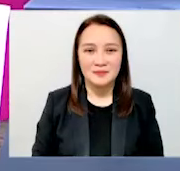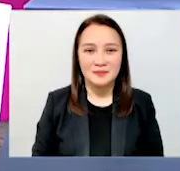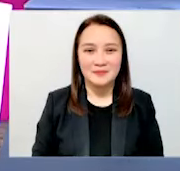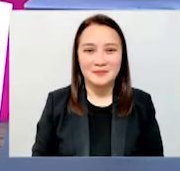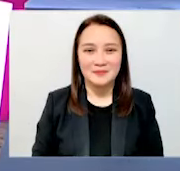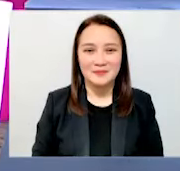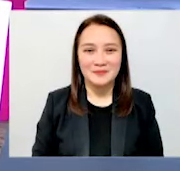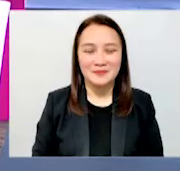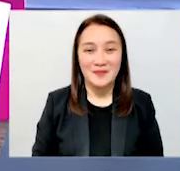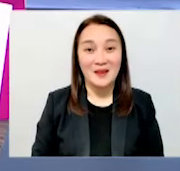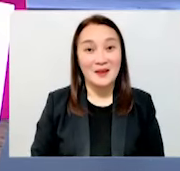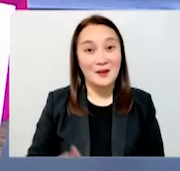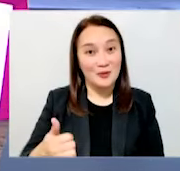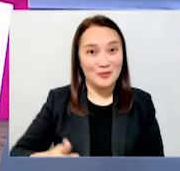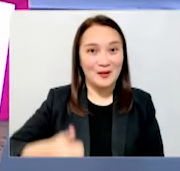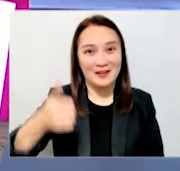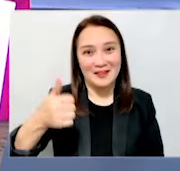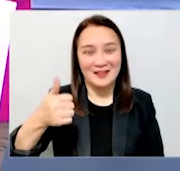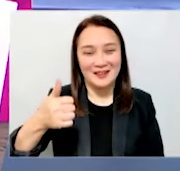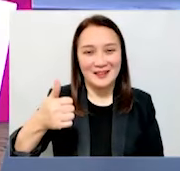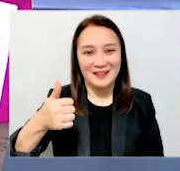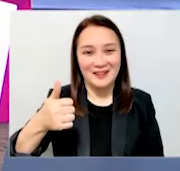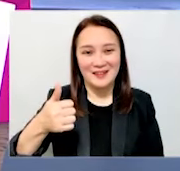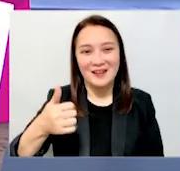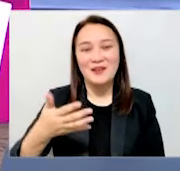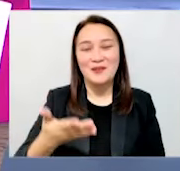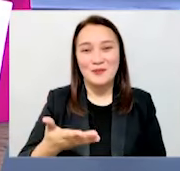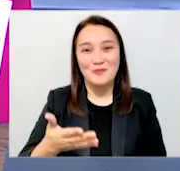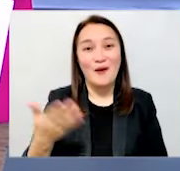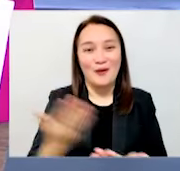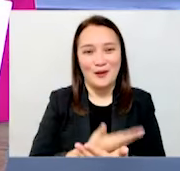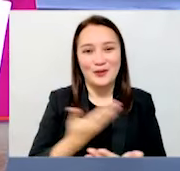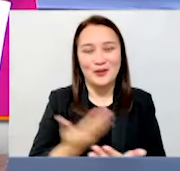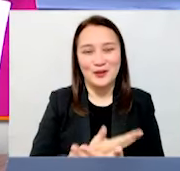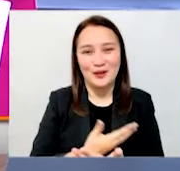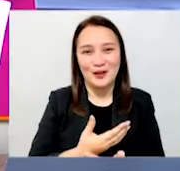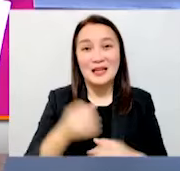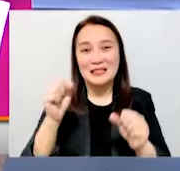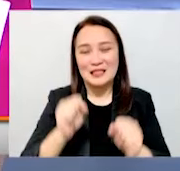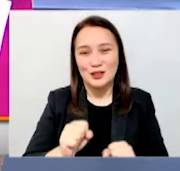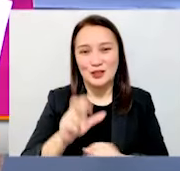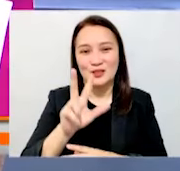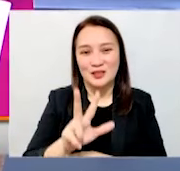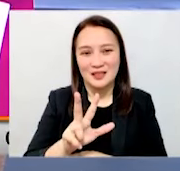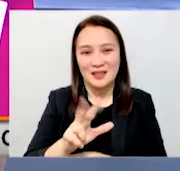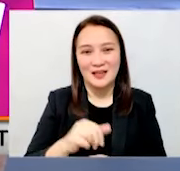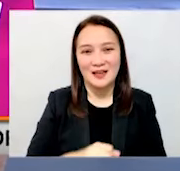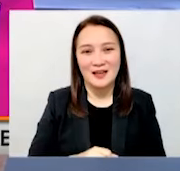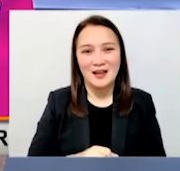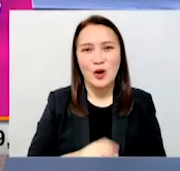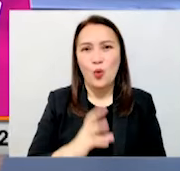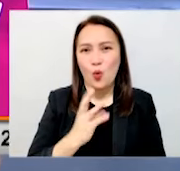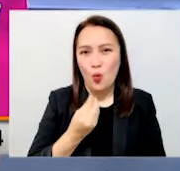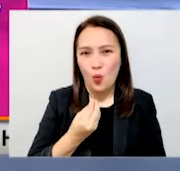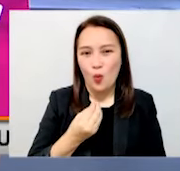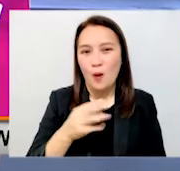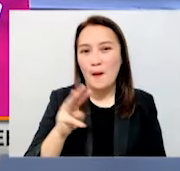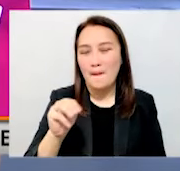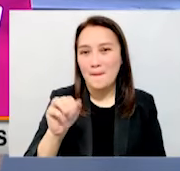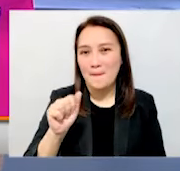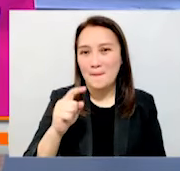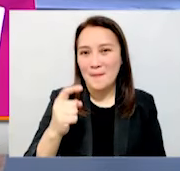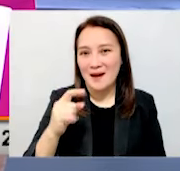Wagi bilang bagong drag superstar ng Season 3 ng Drag Race Philippines ang live singing drag star na si